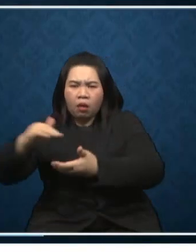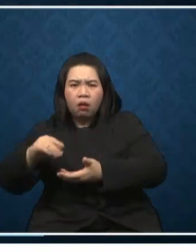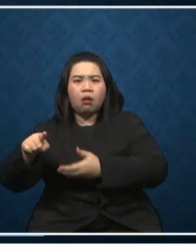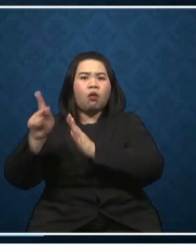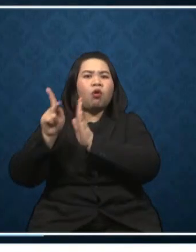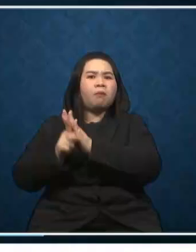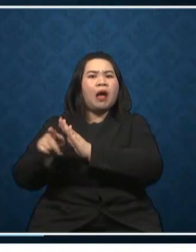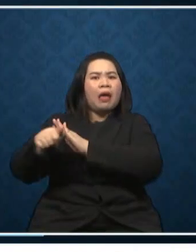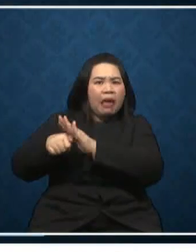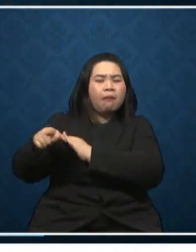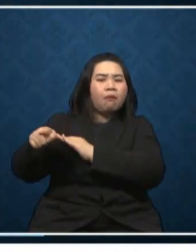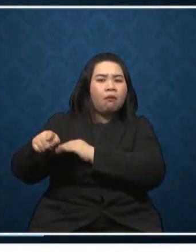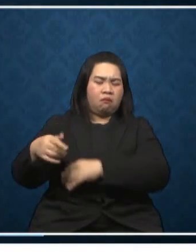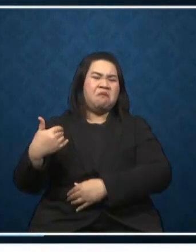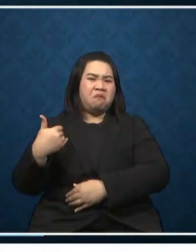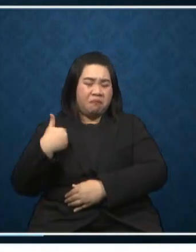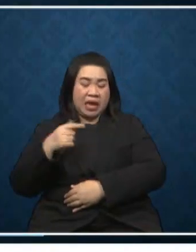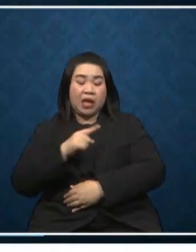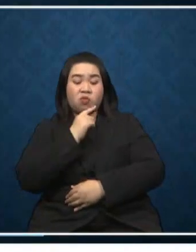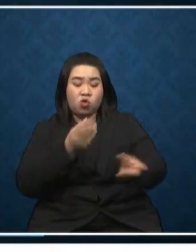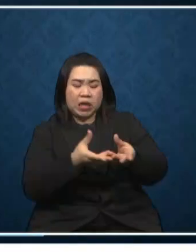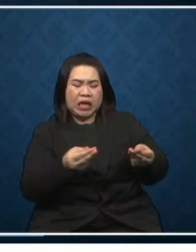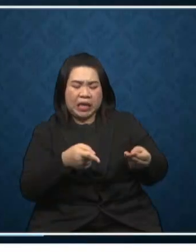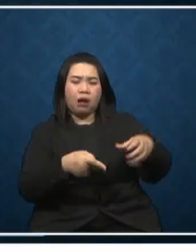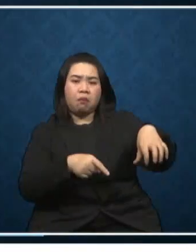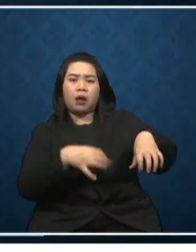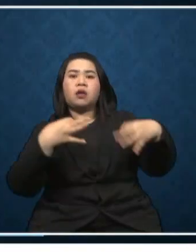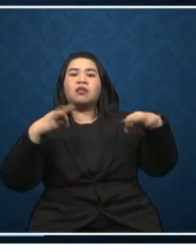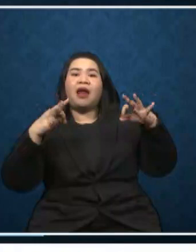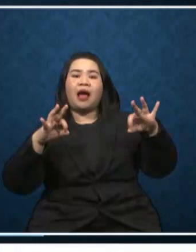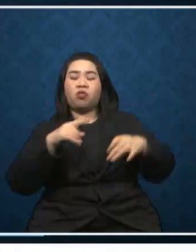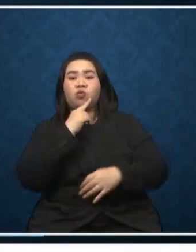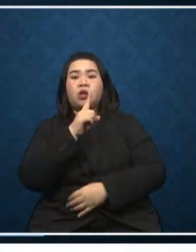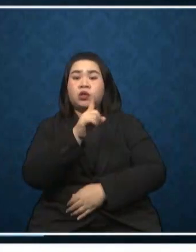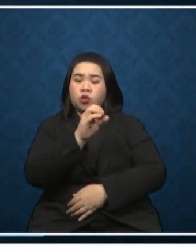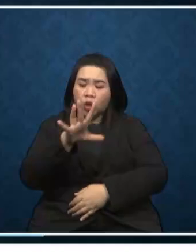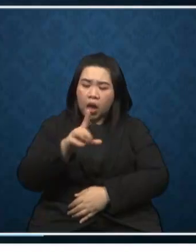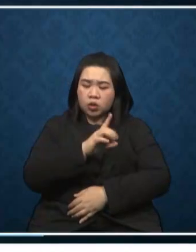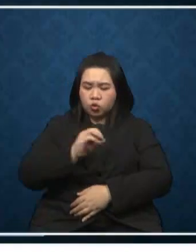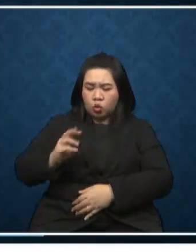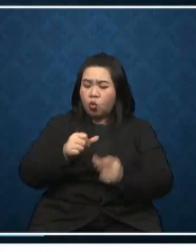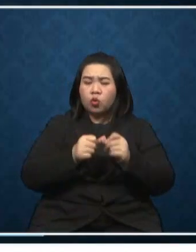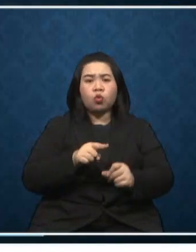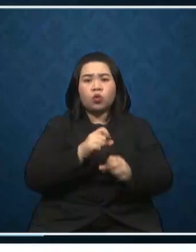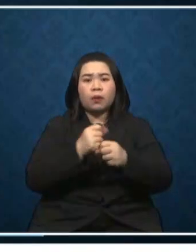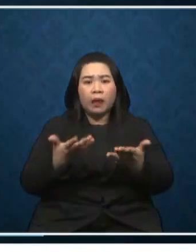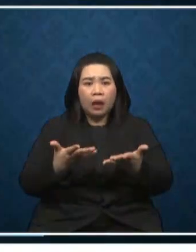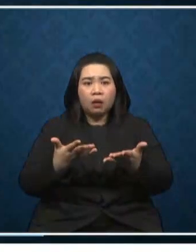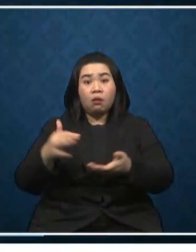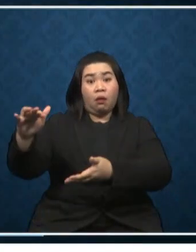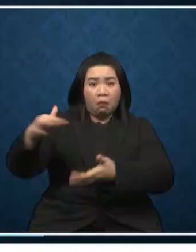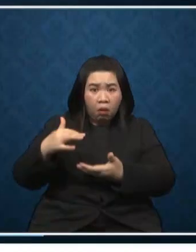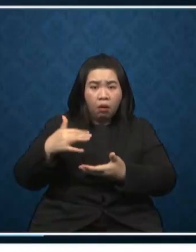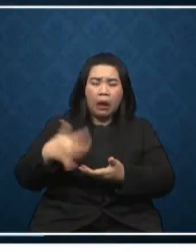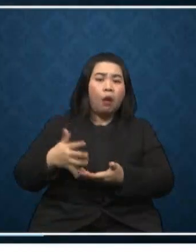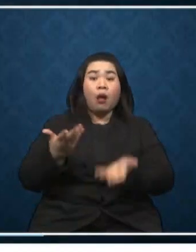ณ เคตประกบกเสรีซึมกฎหมายยกเว้นโรงงานสาหรร 1,5,16ถ้ไปอยตงนั้น สามารถลำเข้า